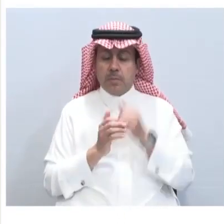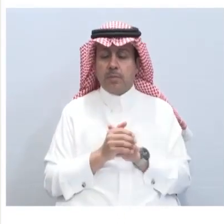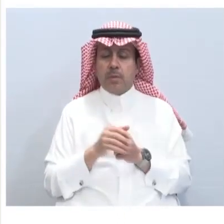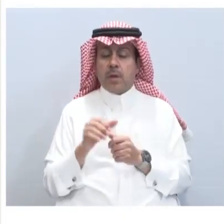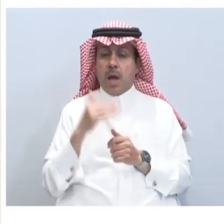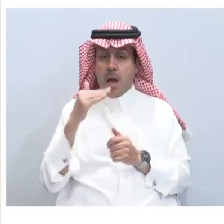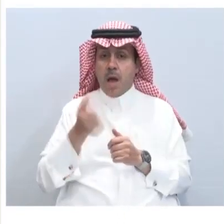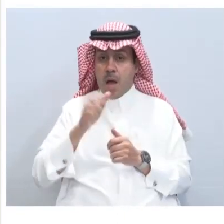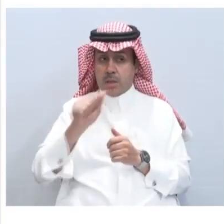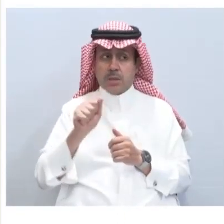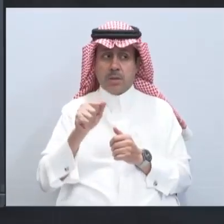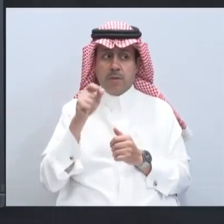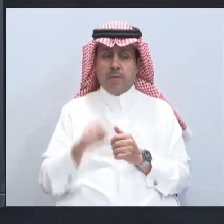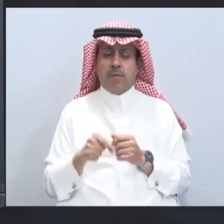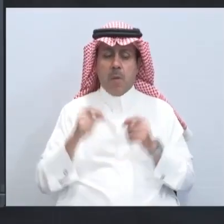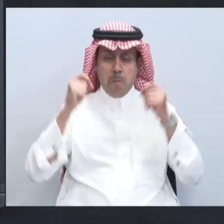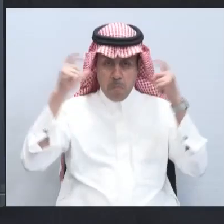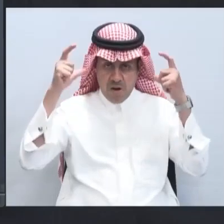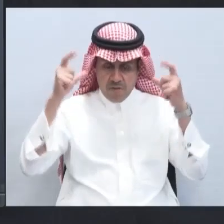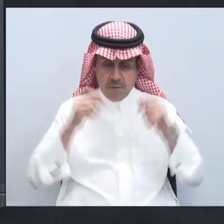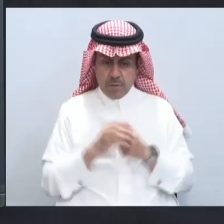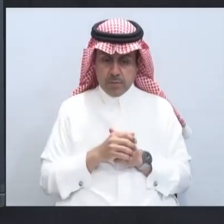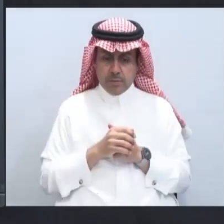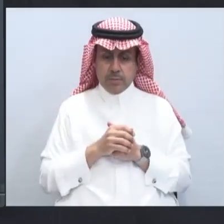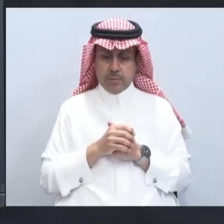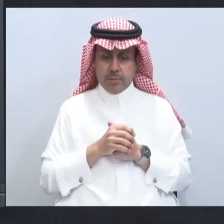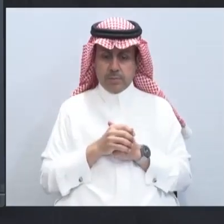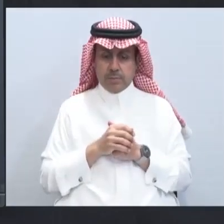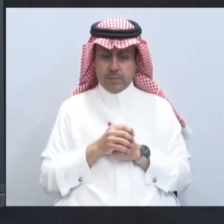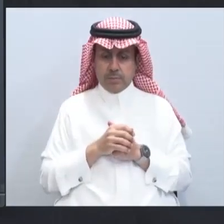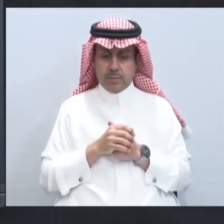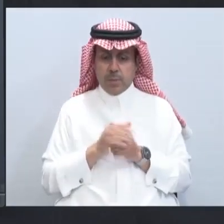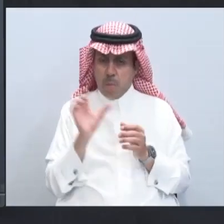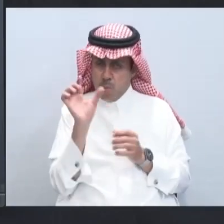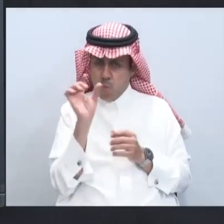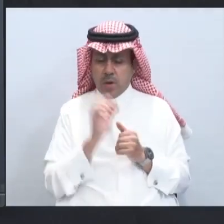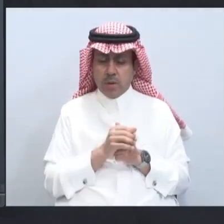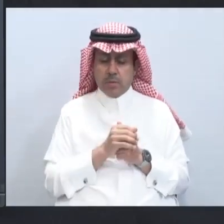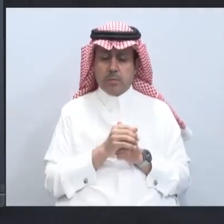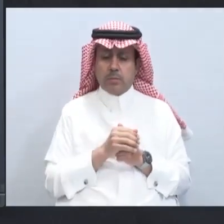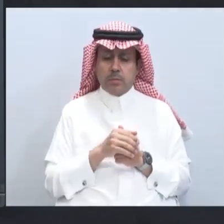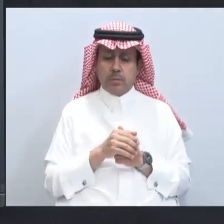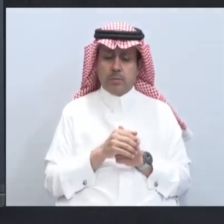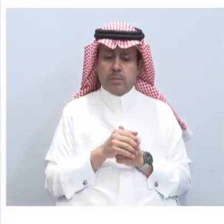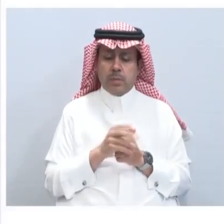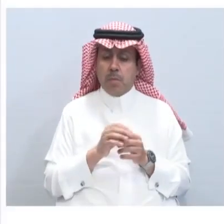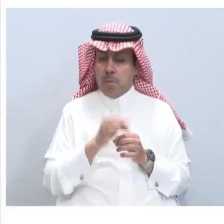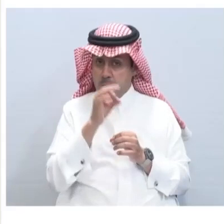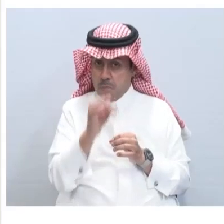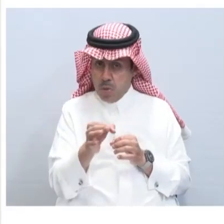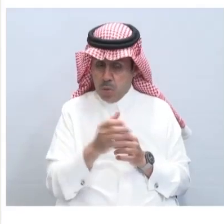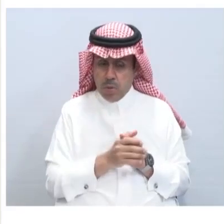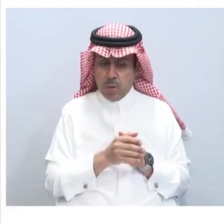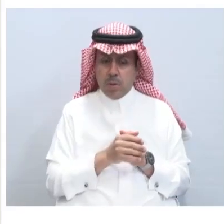عام وهنالك مواقع يعني تكون متخصصه في جانب معرفي معين مثل موقع الرئاسه